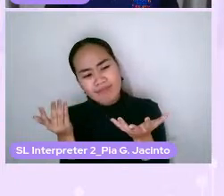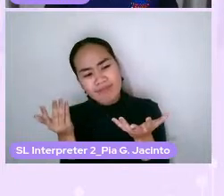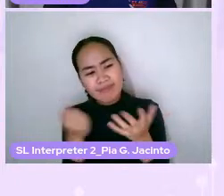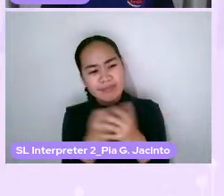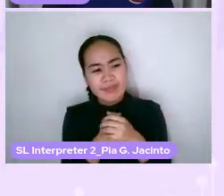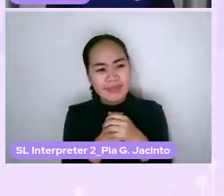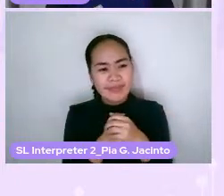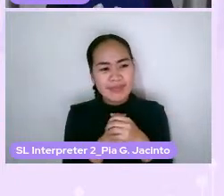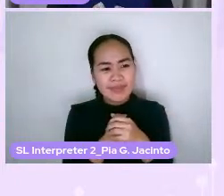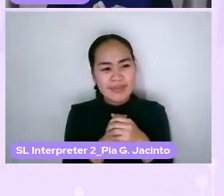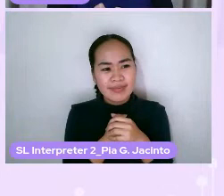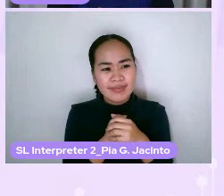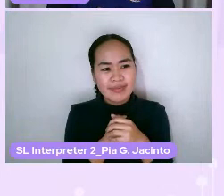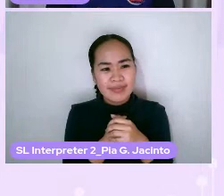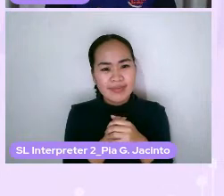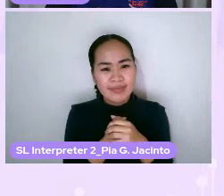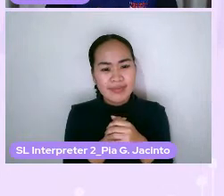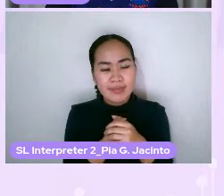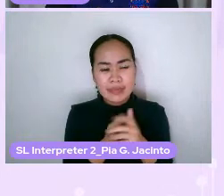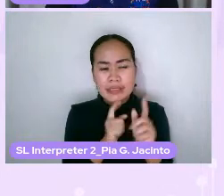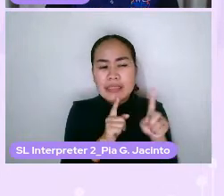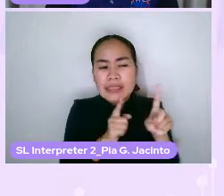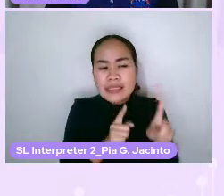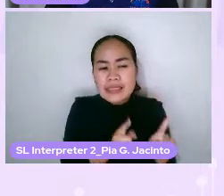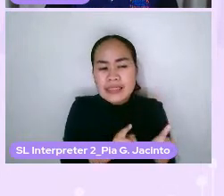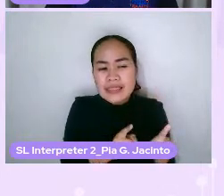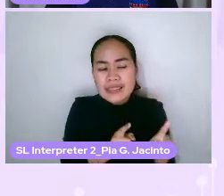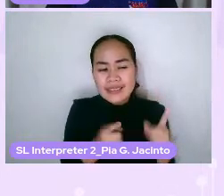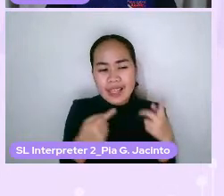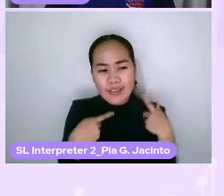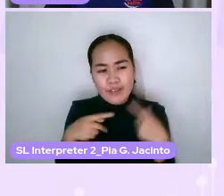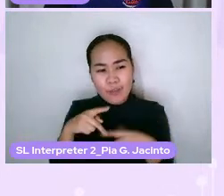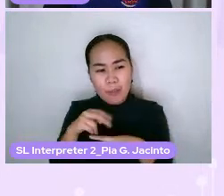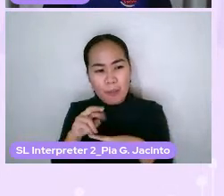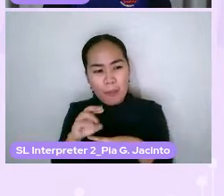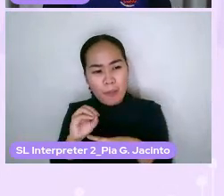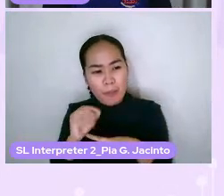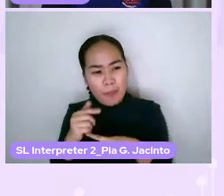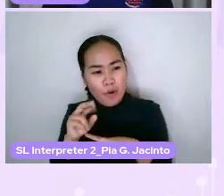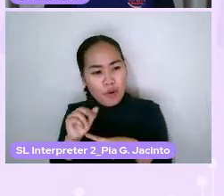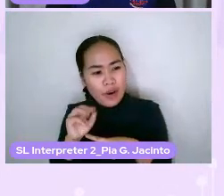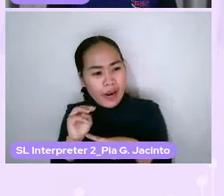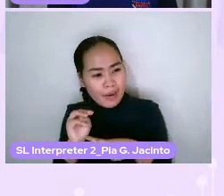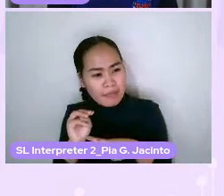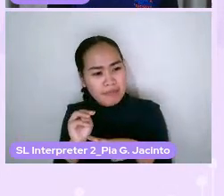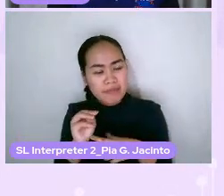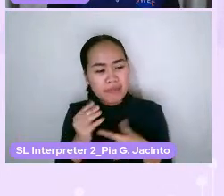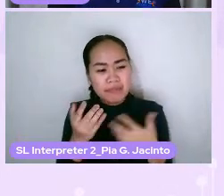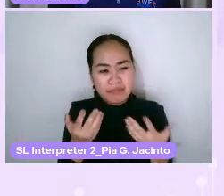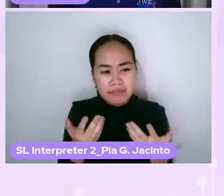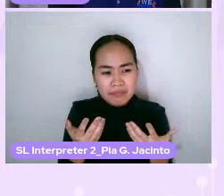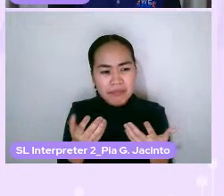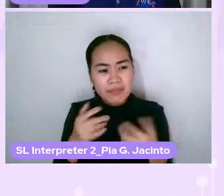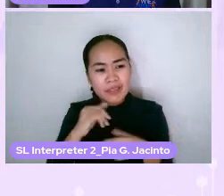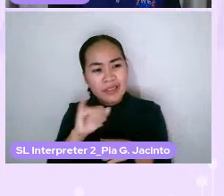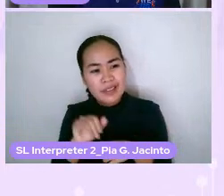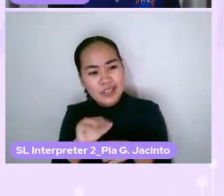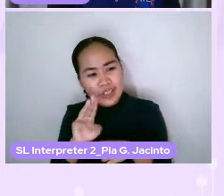May nakikita akong sumasagot ng program, may jump start, may fragment,